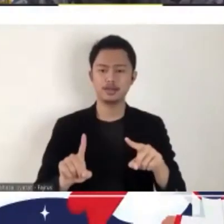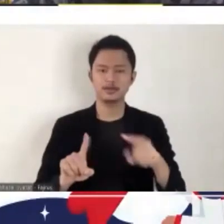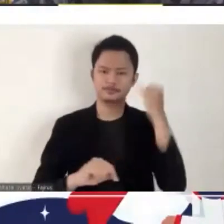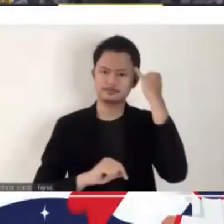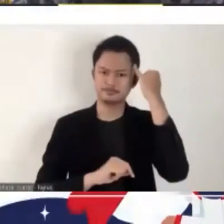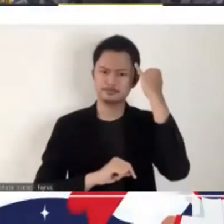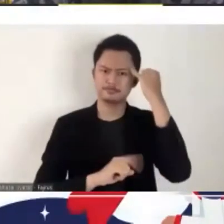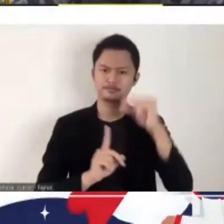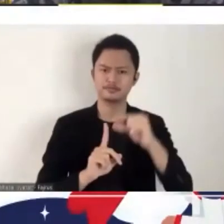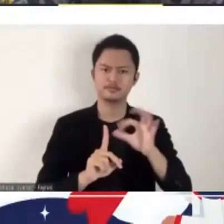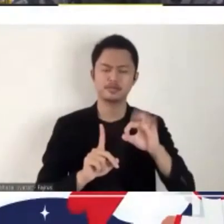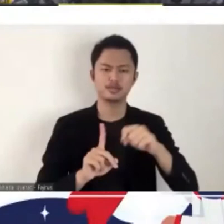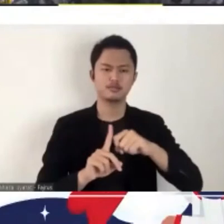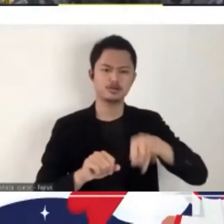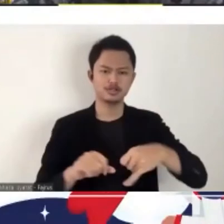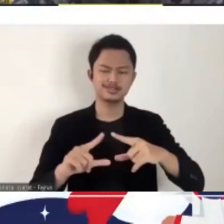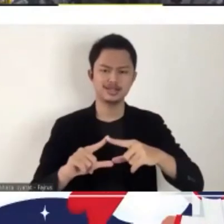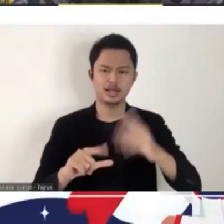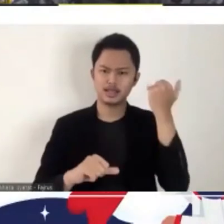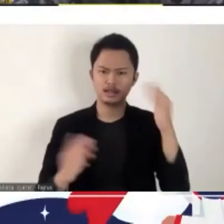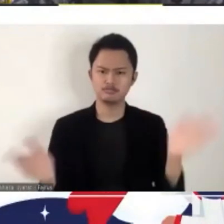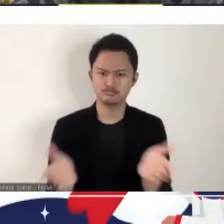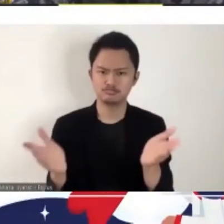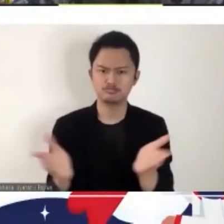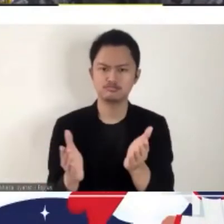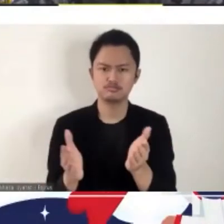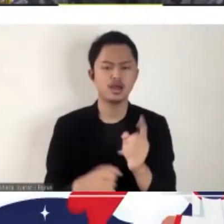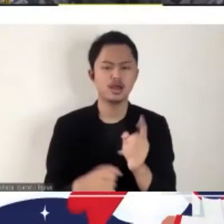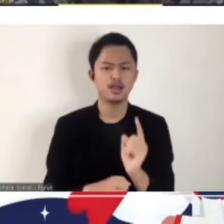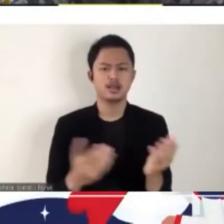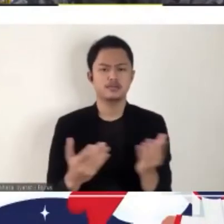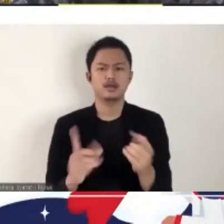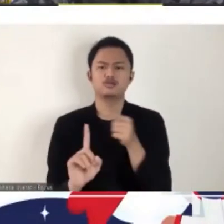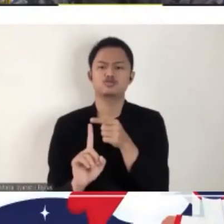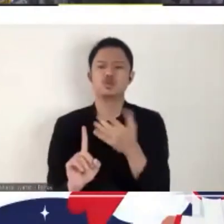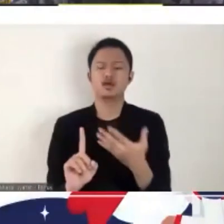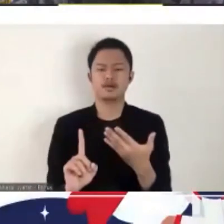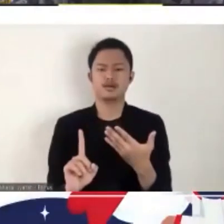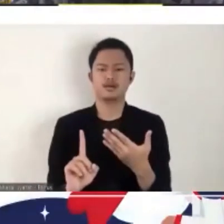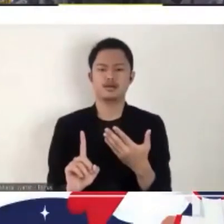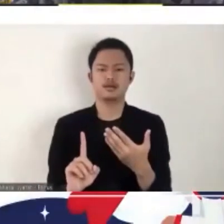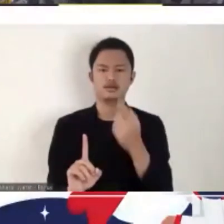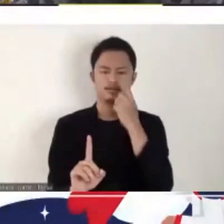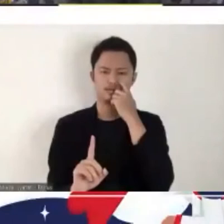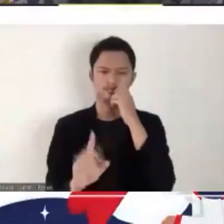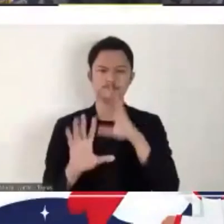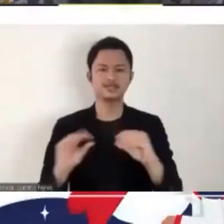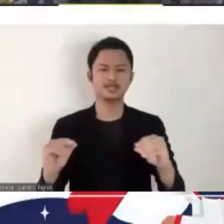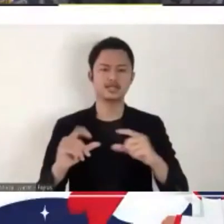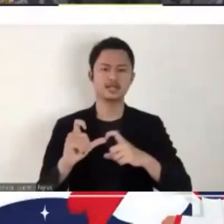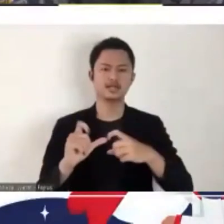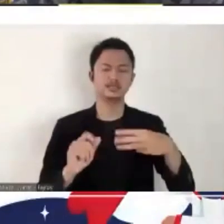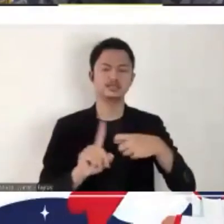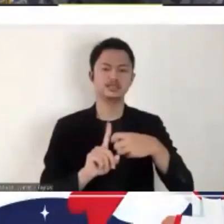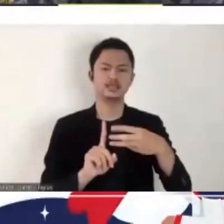membentuk Pokja Pokja tadi yang saya sampaikan tadi itu sebenarnya adalah dalam rangka untuk efektifitas kerja sektor karena kita tahu